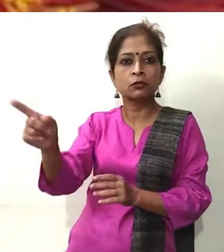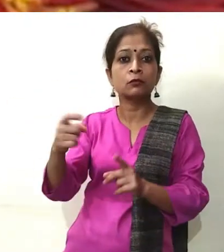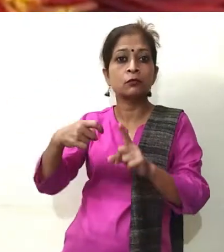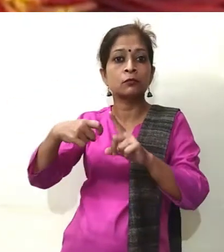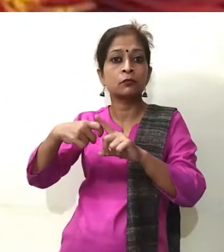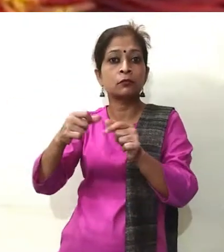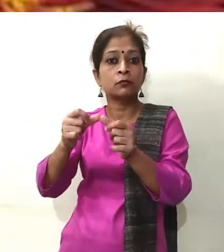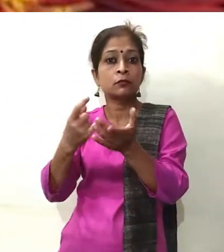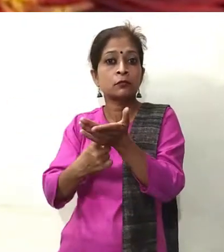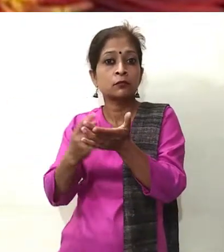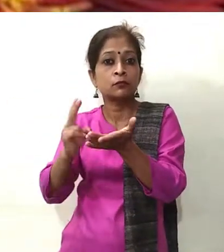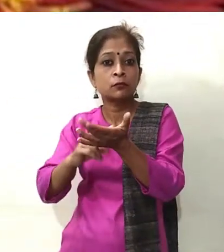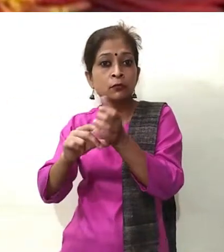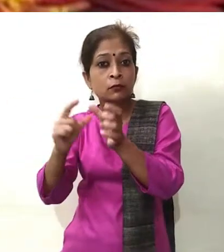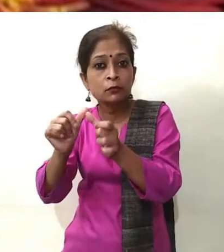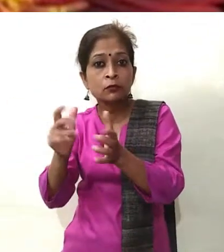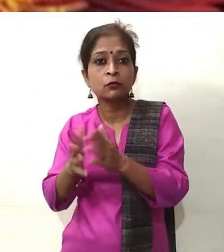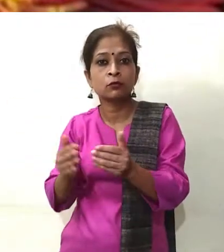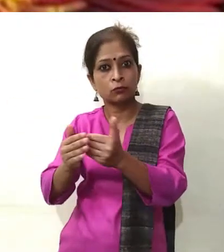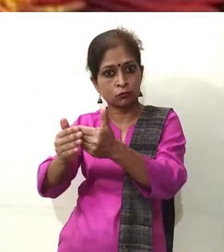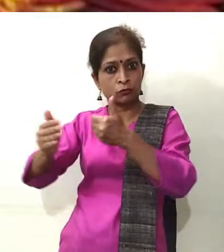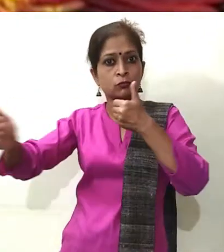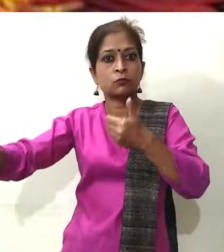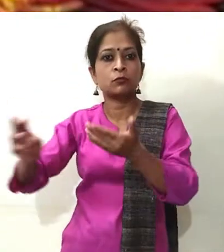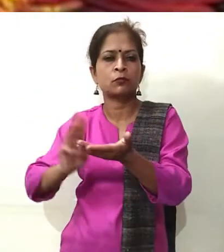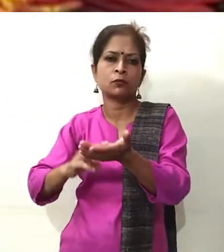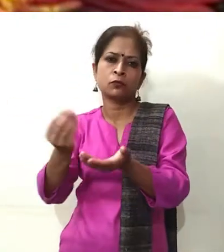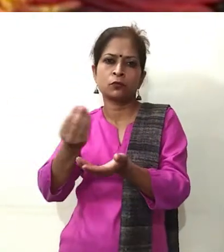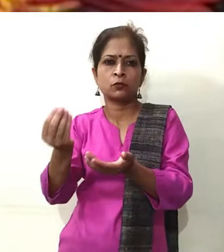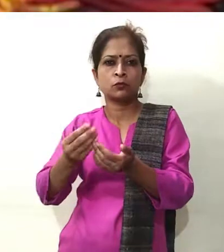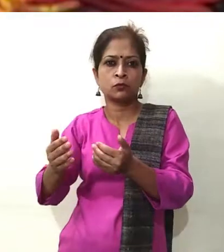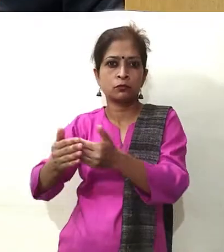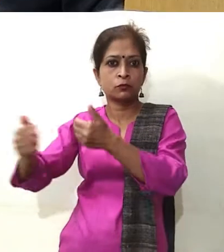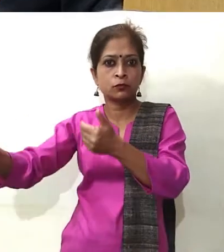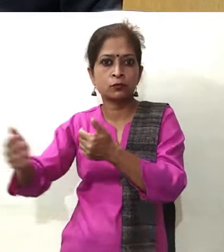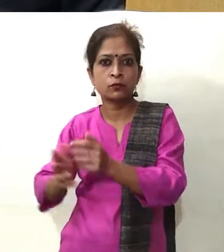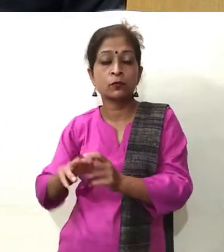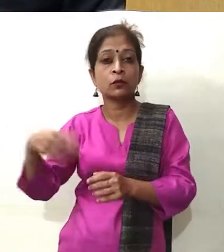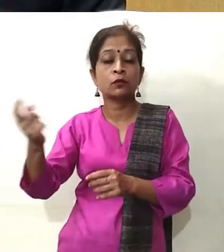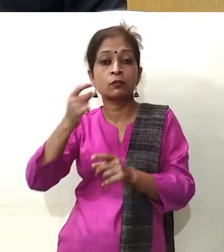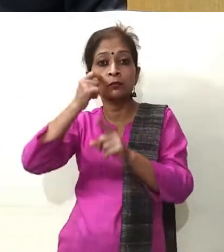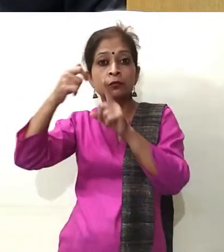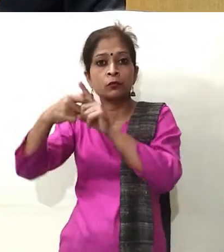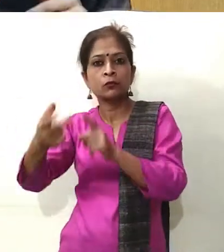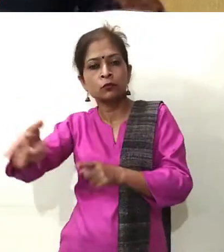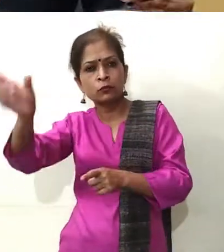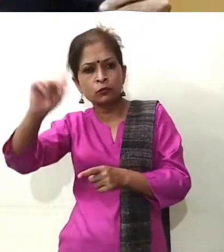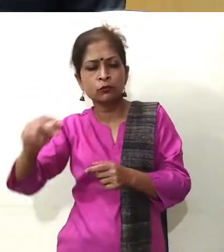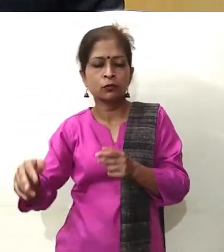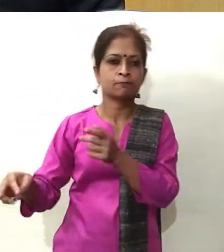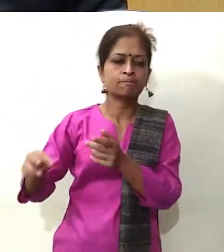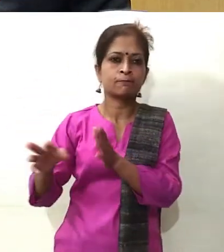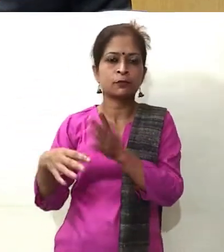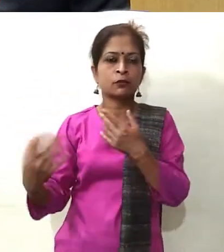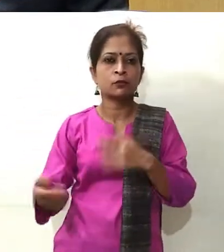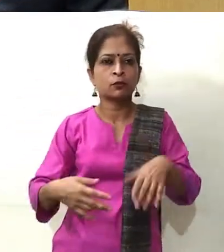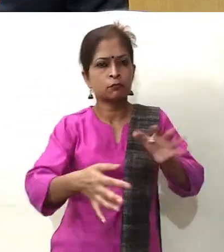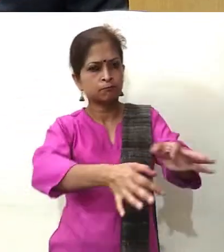रथ कुछ मीटर पीछे चला जाता। कर्ण वापस संभलता और फिर एक तीर मारता और कुछ पीछे